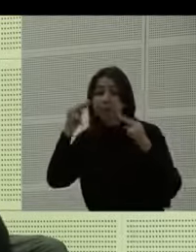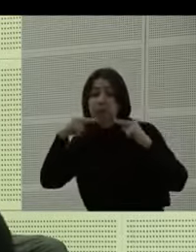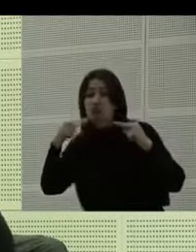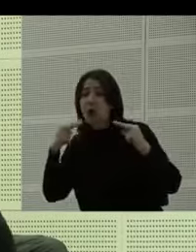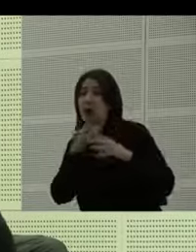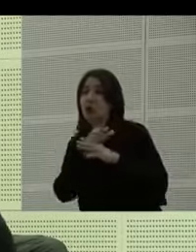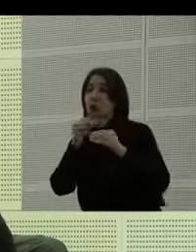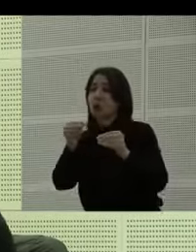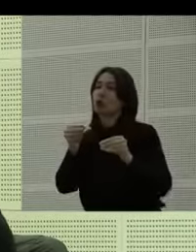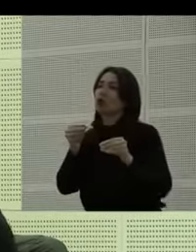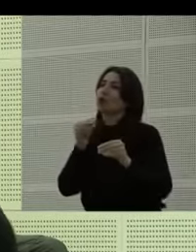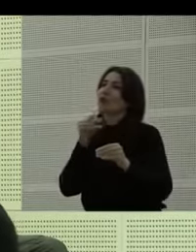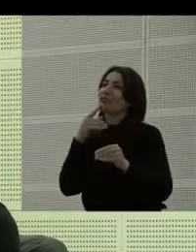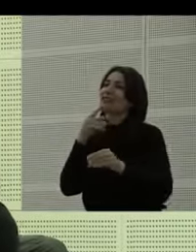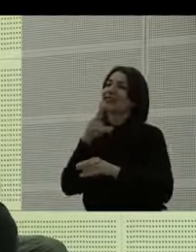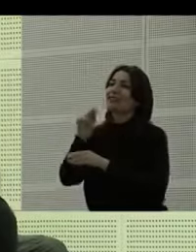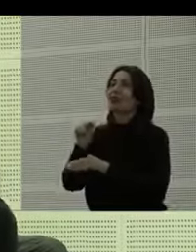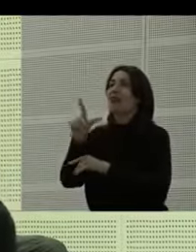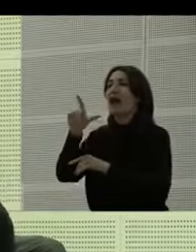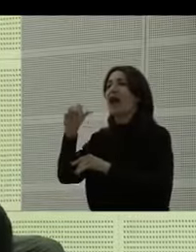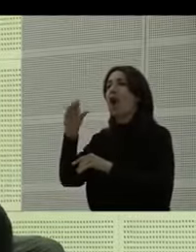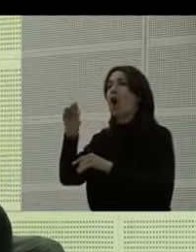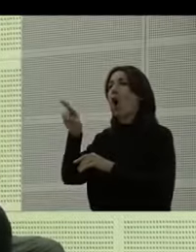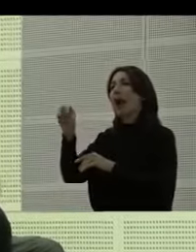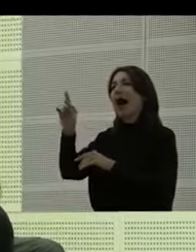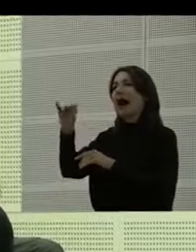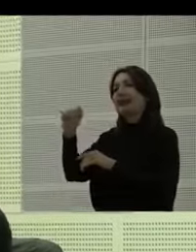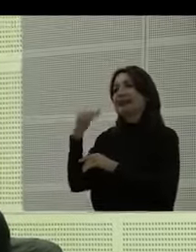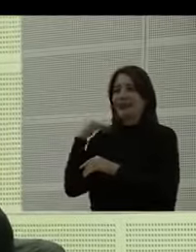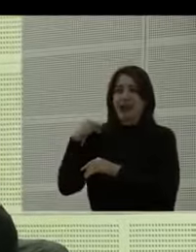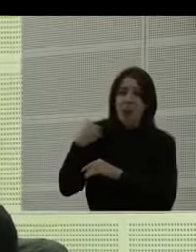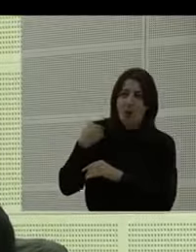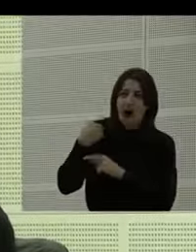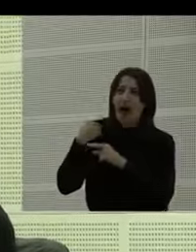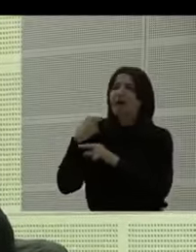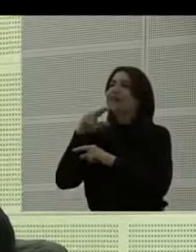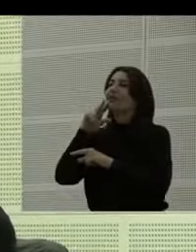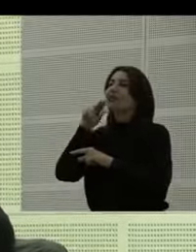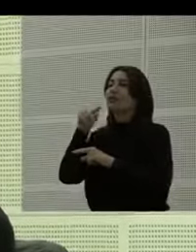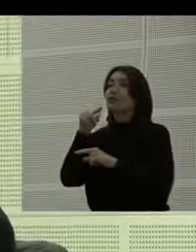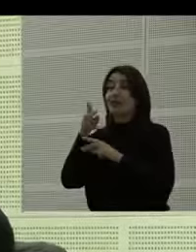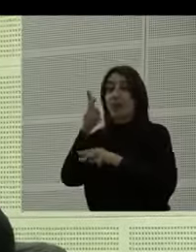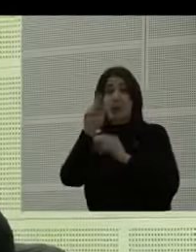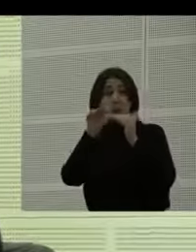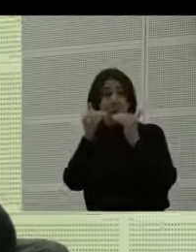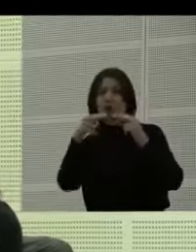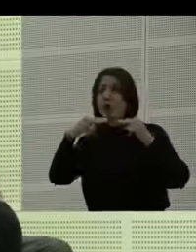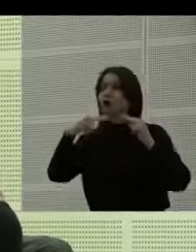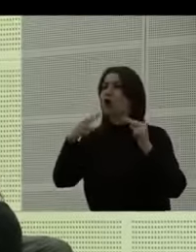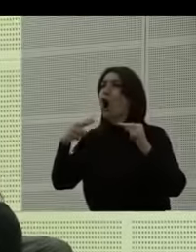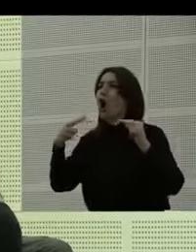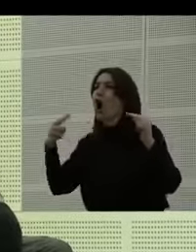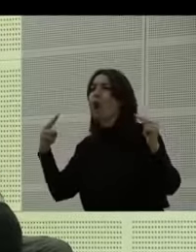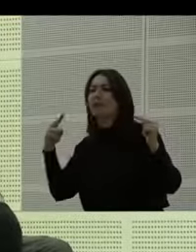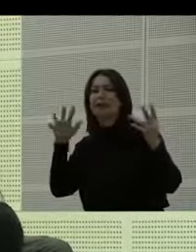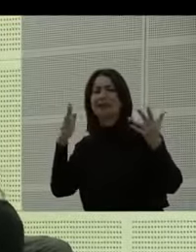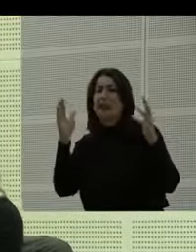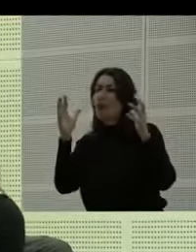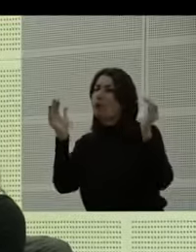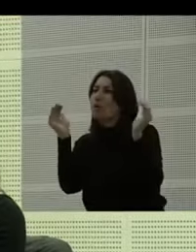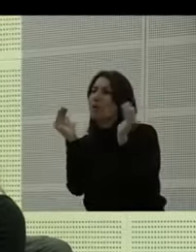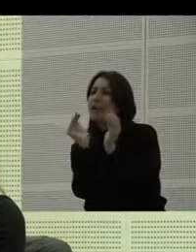come diceva Leopardi, quanto più scopriamo il mondo, tanto più l'orizzonte si rimpicciolisce,